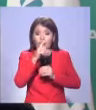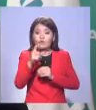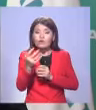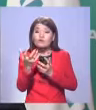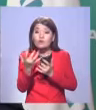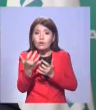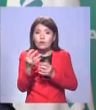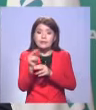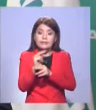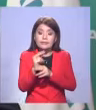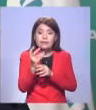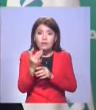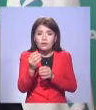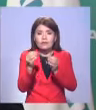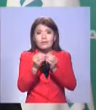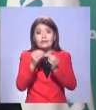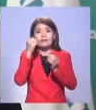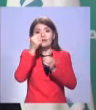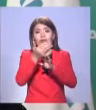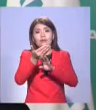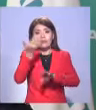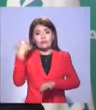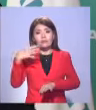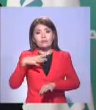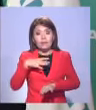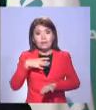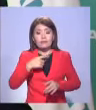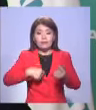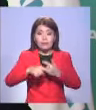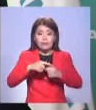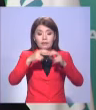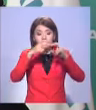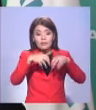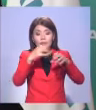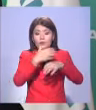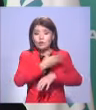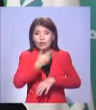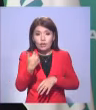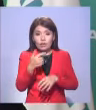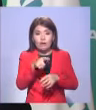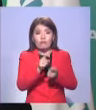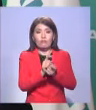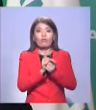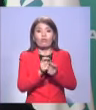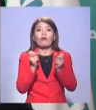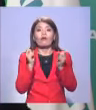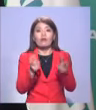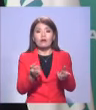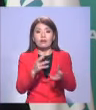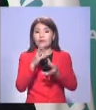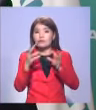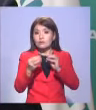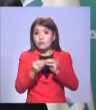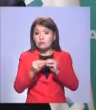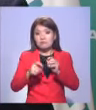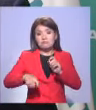жолғандай деген осыдан 10 шақты жыл бұрын жасалған екен. Ойлаңыздаршы, бізде қолымызда демек зерттеу жоқ. Біз лудоманиямен күресеміз дейміз. Бұл қалай? Бұл нәтижесіз жұмыс